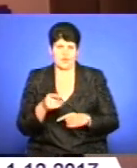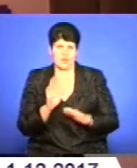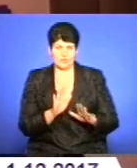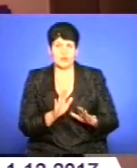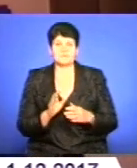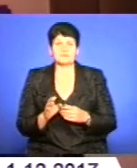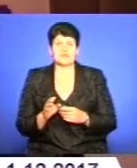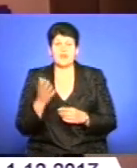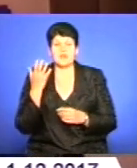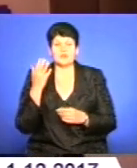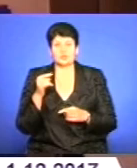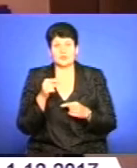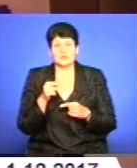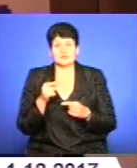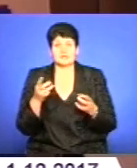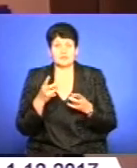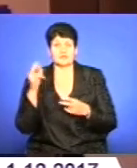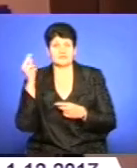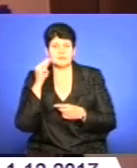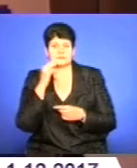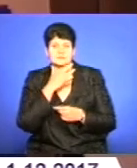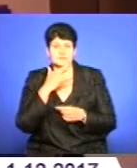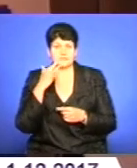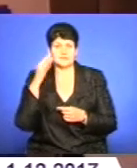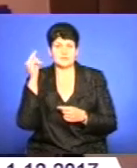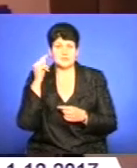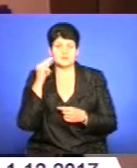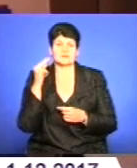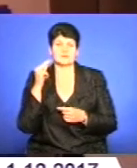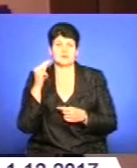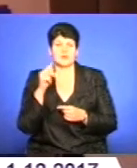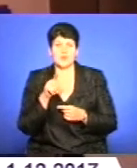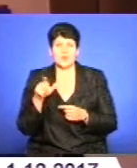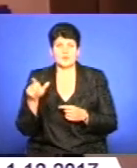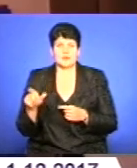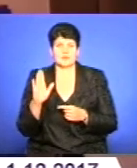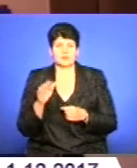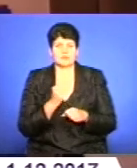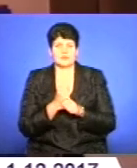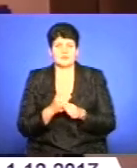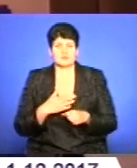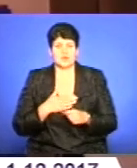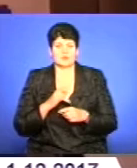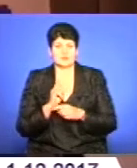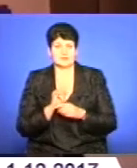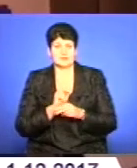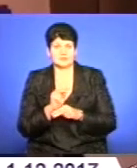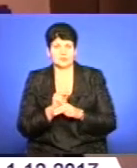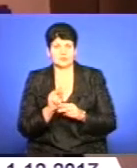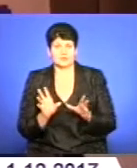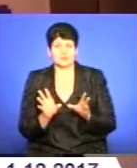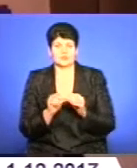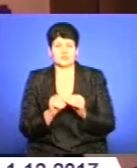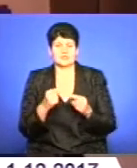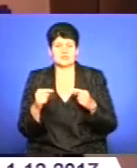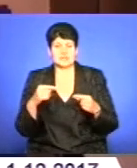тоді, відповідно, прийшлося навчатися багато, прийшлося навчати людей, які будуть працювати з моєю дитиною. І так само